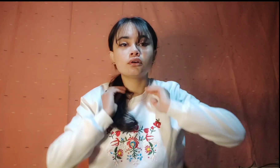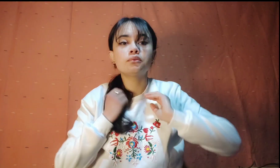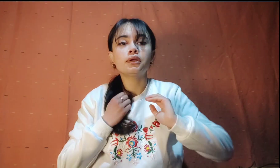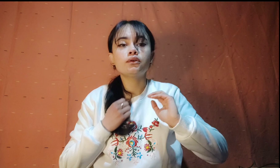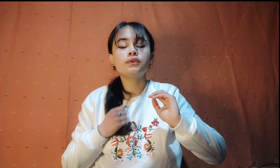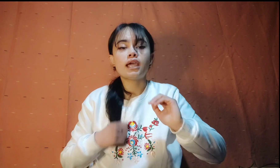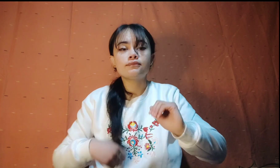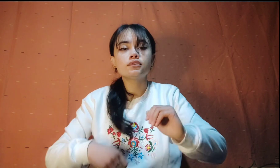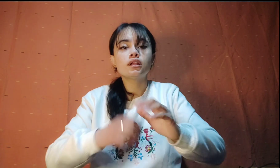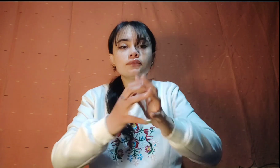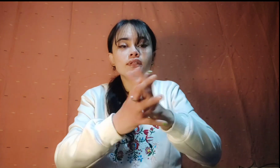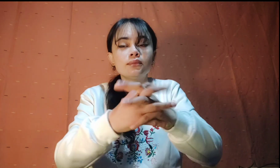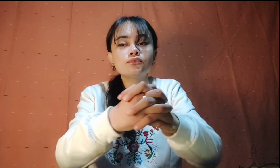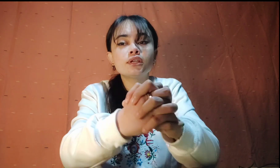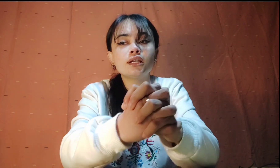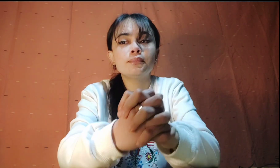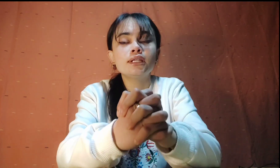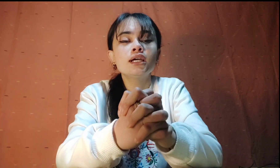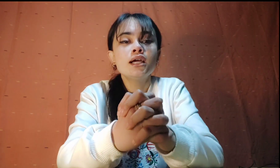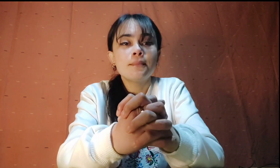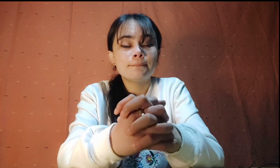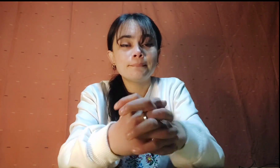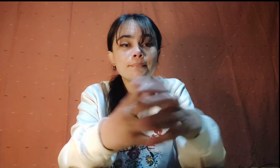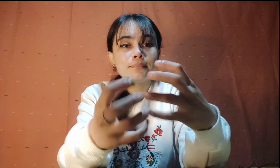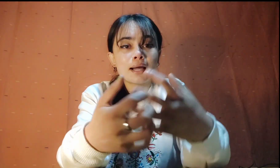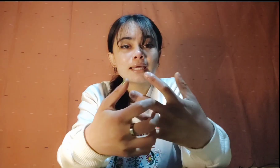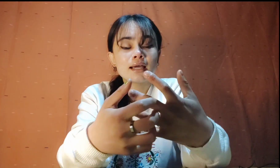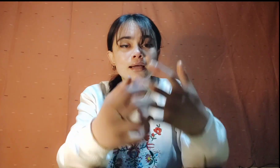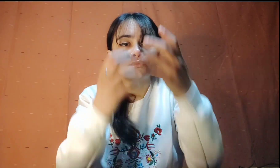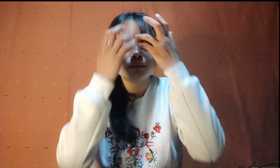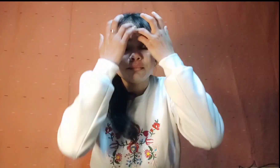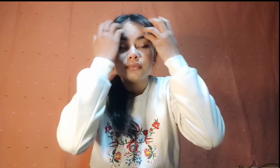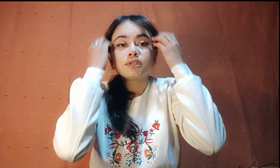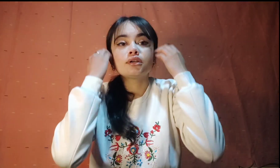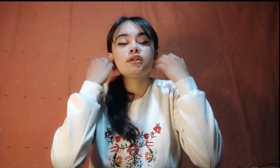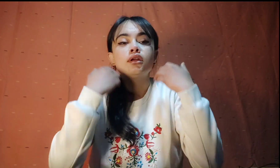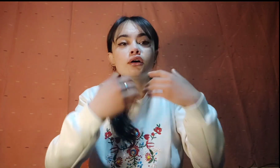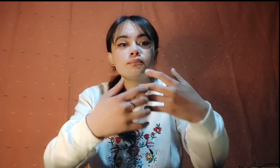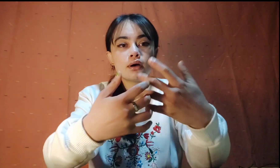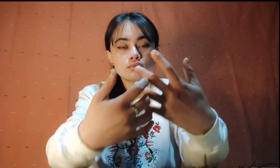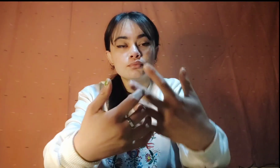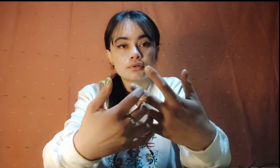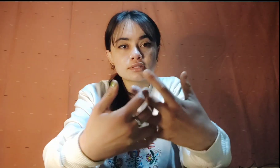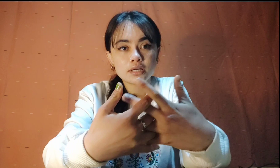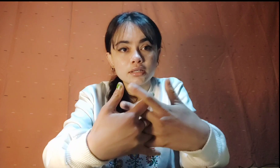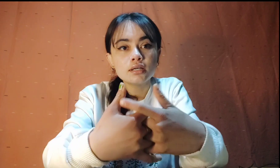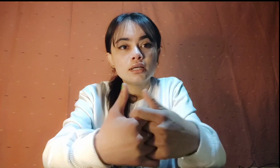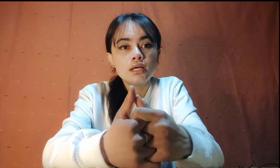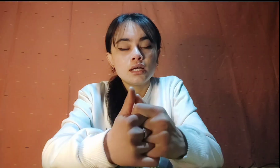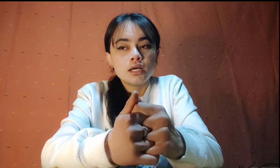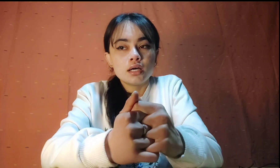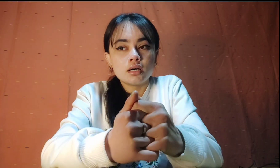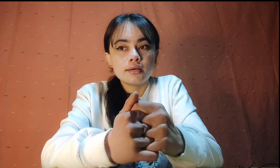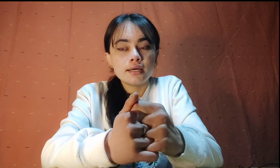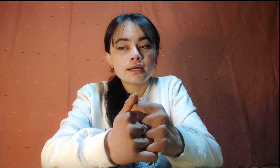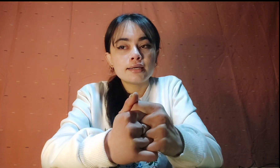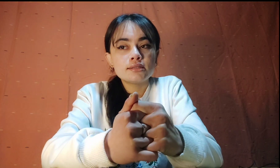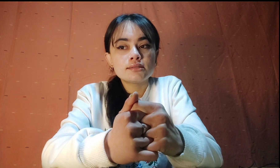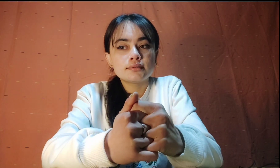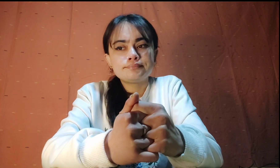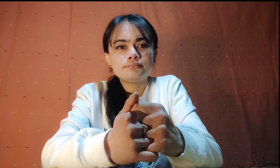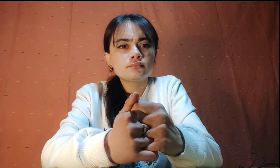ट्रिट नगरौँ होइन वी हेभ टु लभ देम उनीहरूले पनि माया हाम्रो केयर लभ पाउनुपर्छ होइन